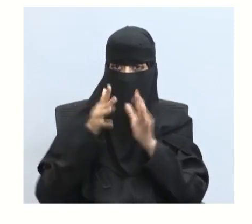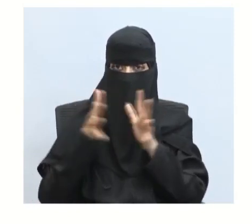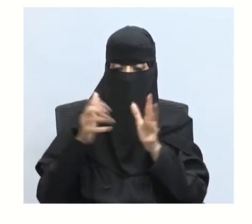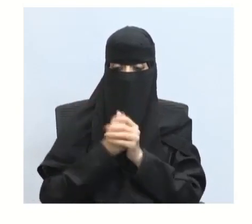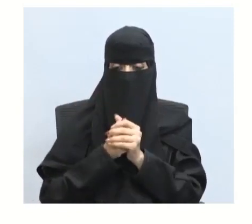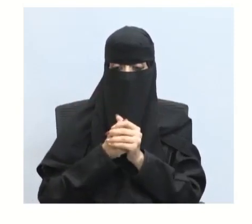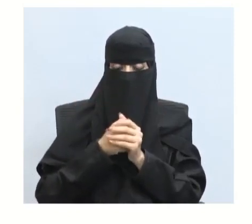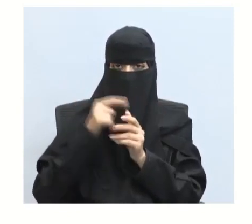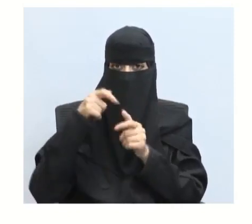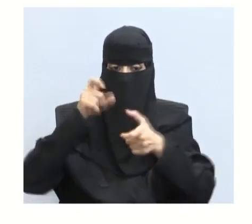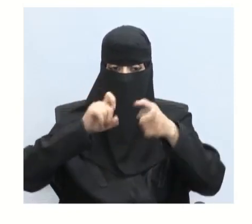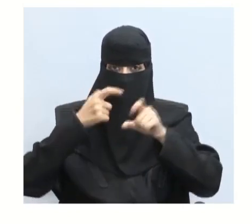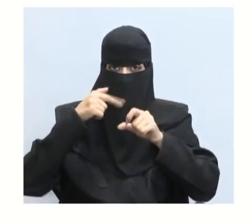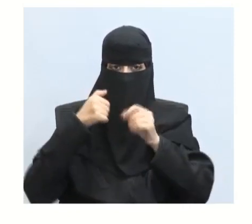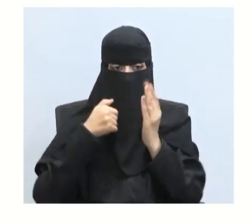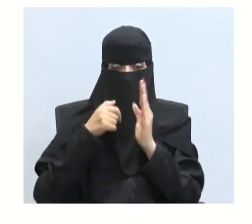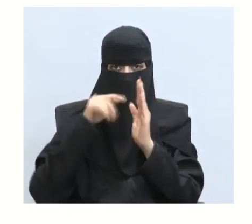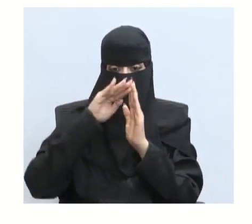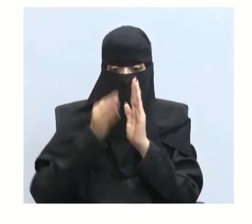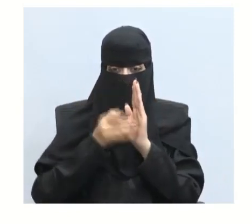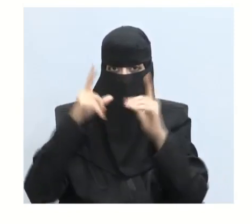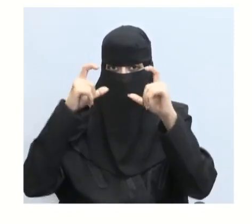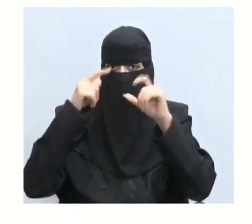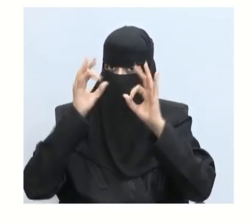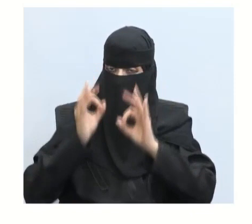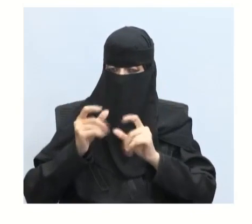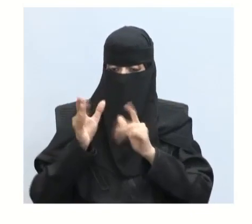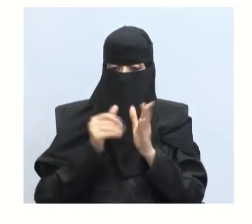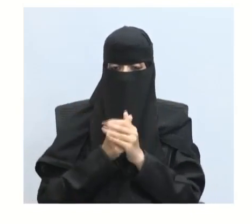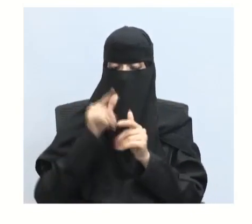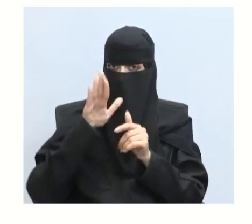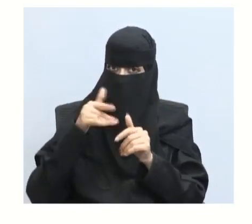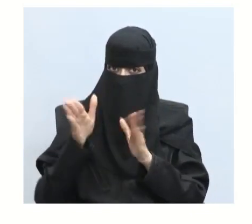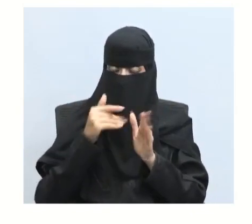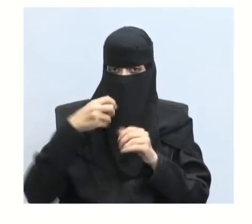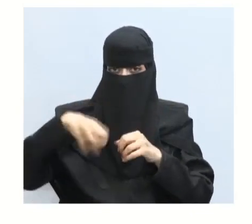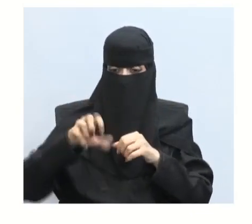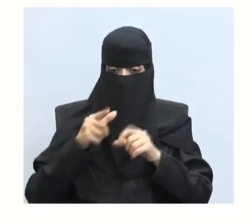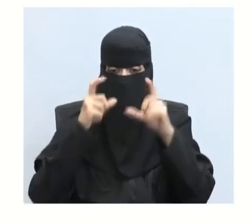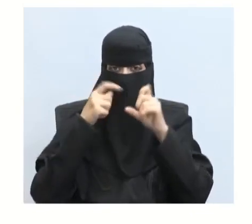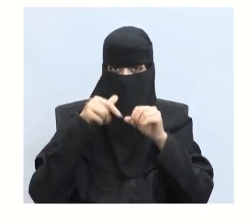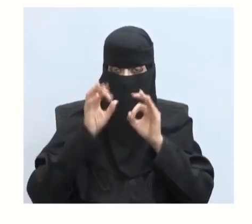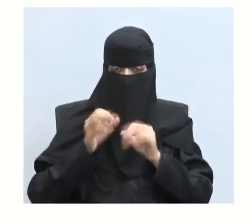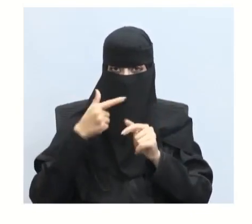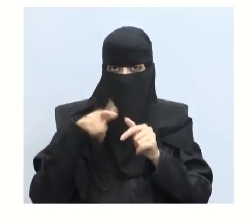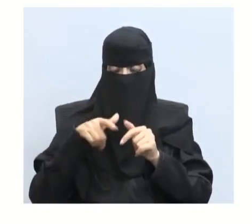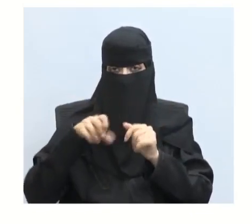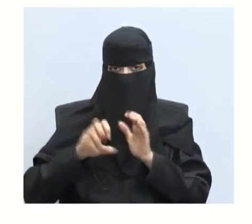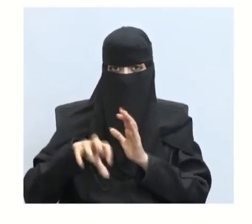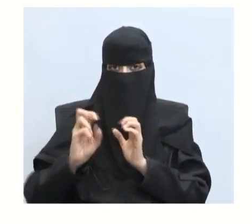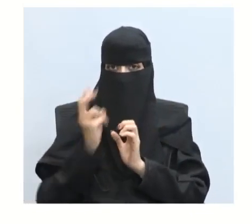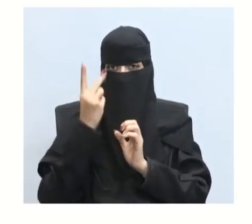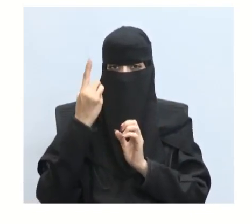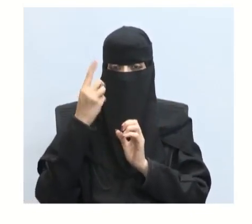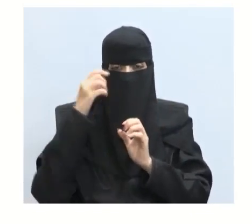كبيره تكون المرايا المحدبه صورا حقيقيه نعم نوع الصور في المرايا المحدبه نوع واحد